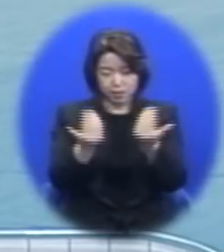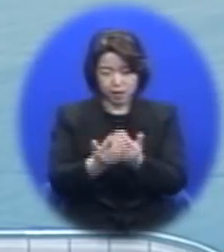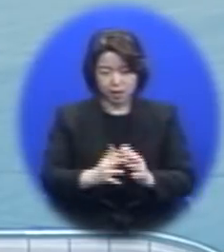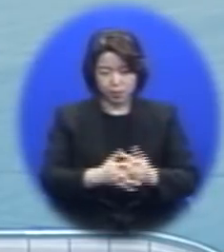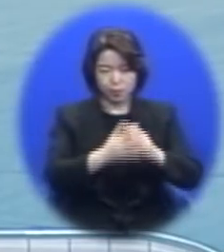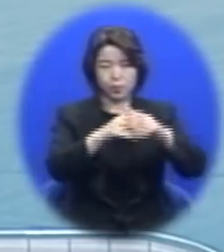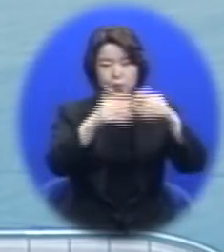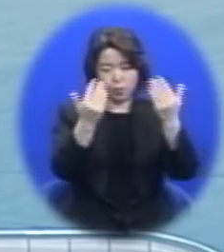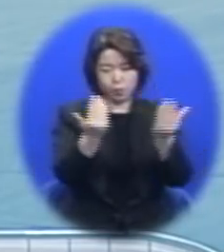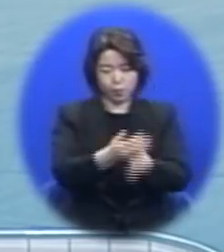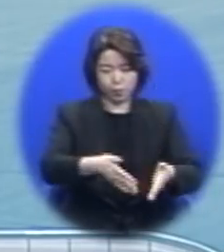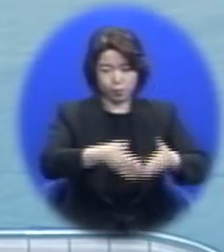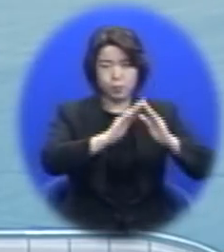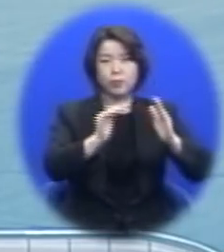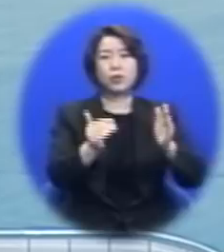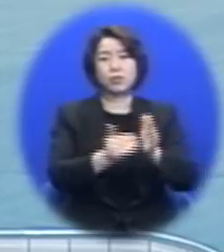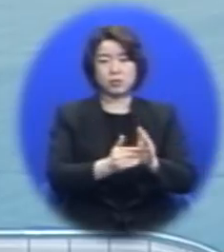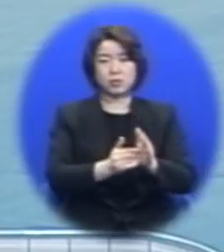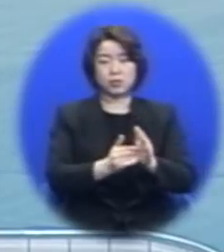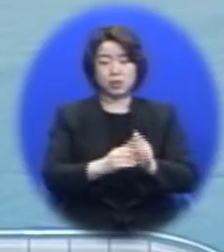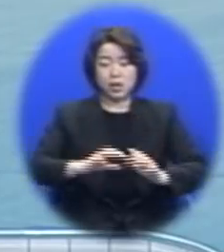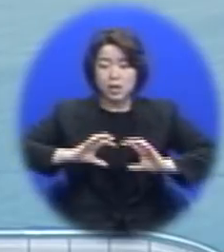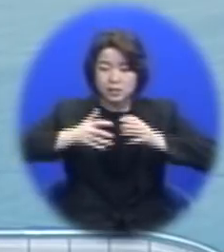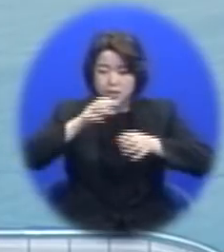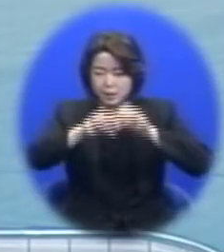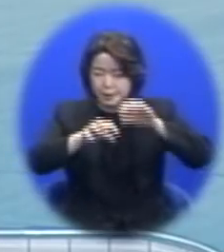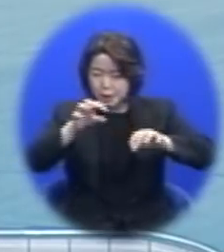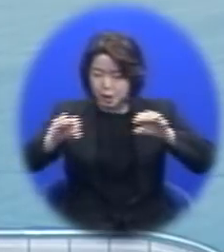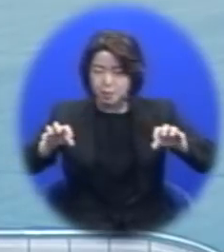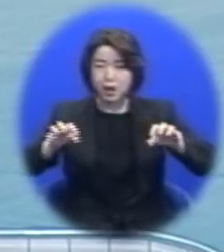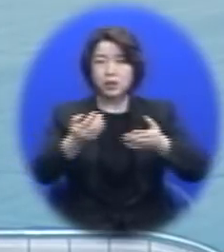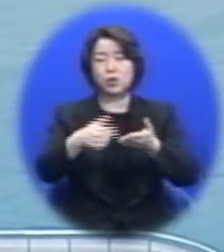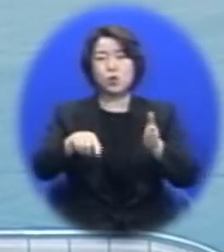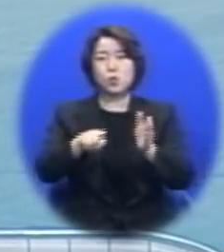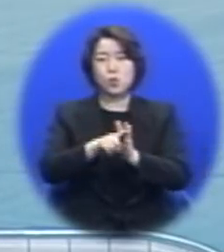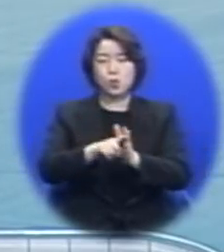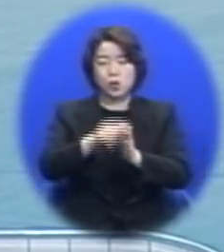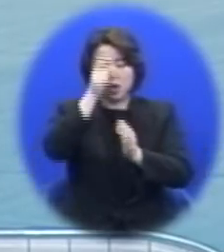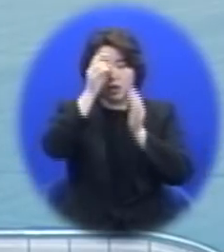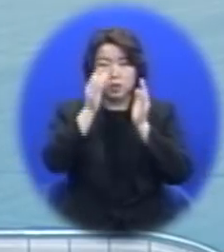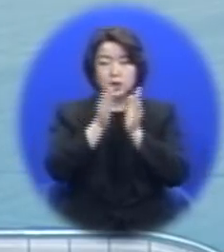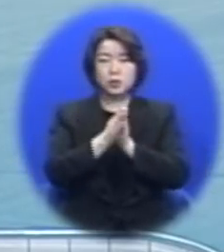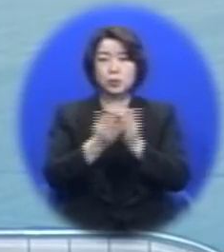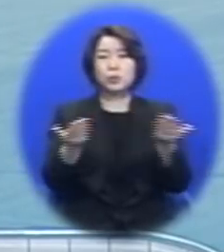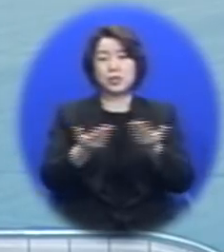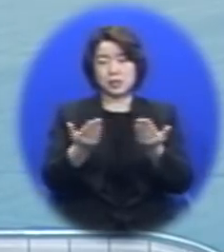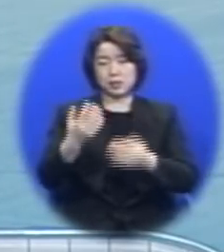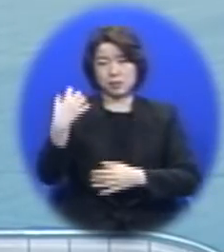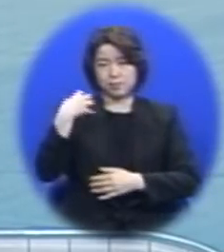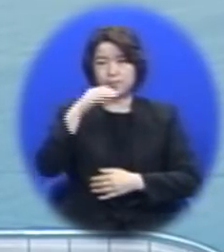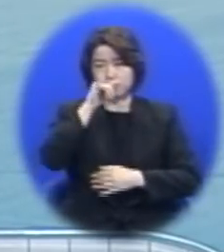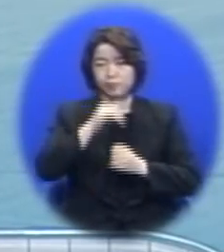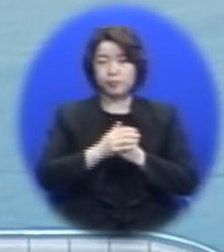그리고 세계 열방을 향한 기도의 사역을 하게 됐어요. 너무 강한 기도를 체험을